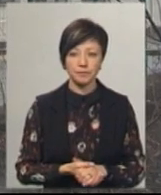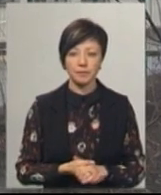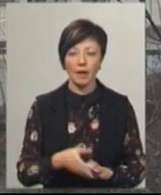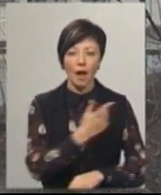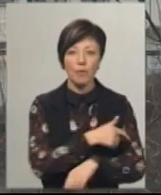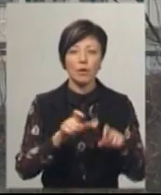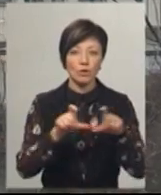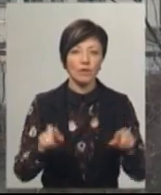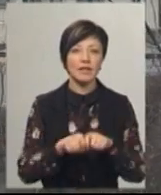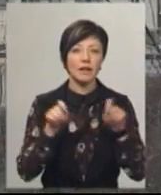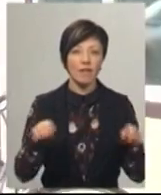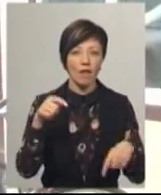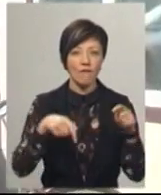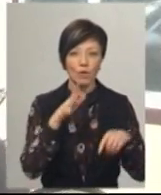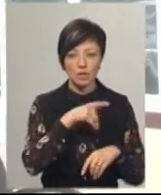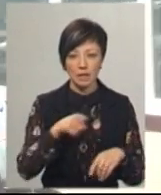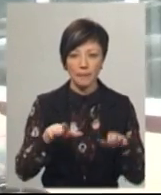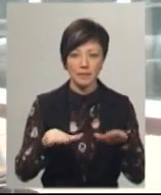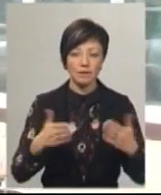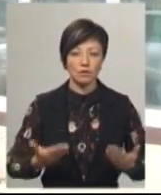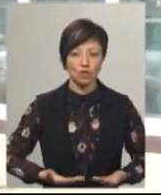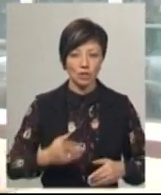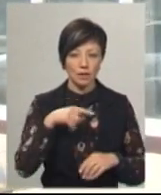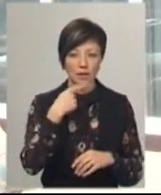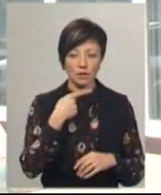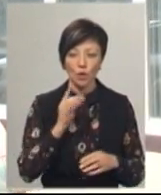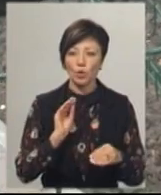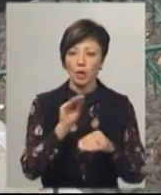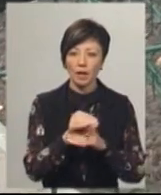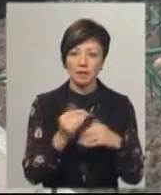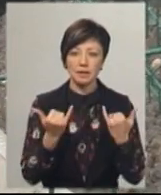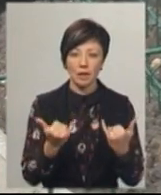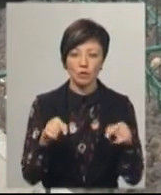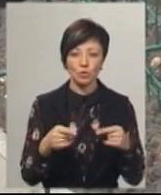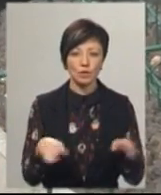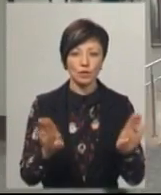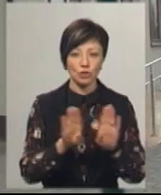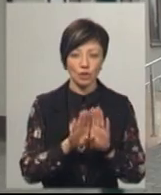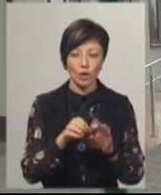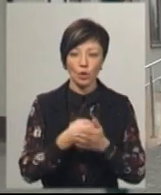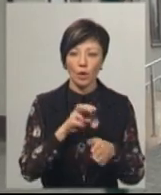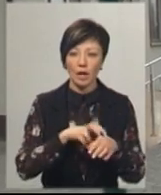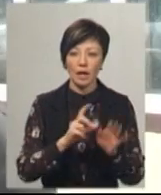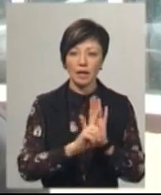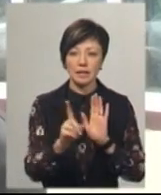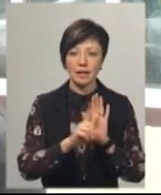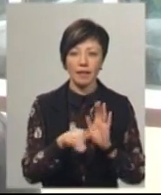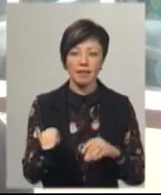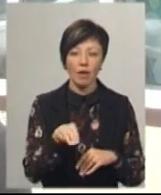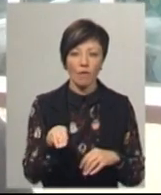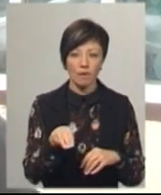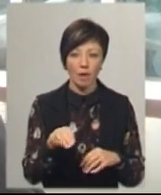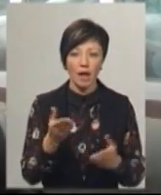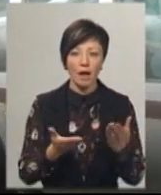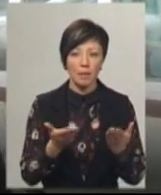Амбулаторію відкривали ще восени, каже місцевий житель Микола Гвоздій. Додає, зараз тут зачинено, до лікаря їздить в Теофіполь. Якби